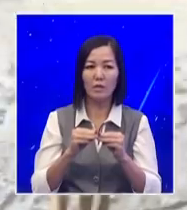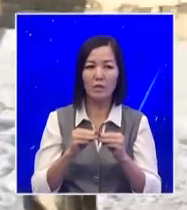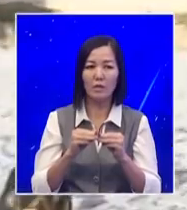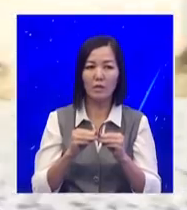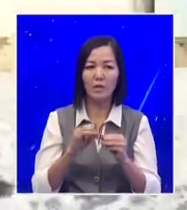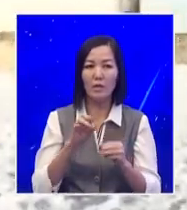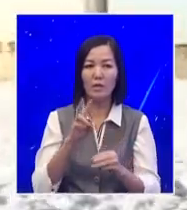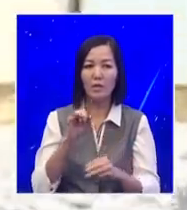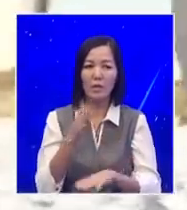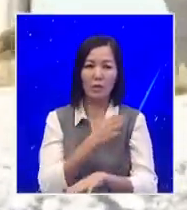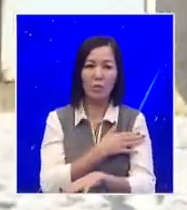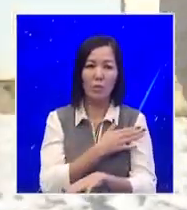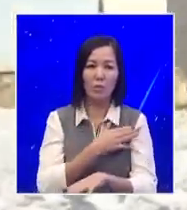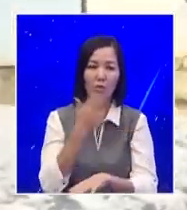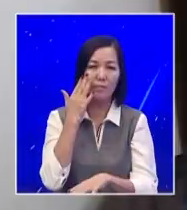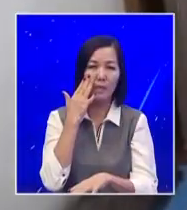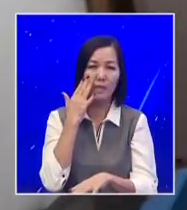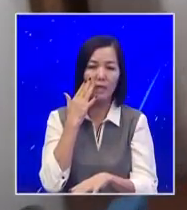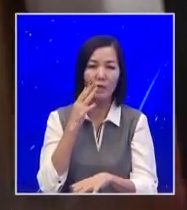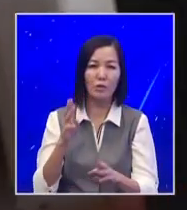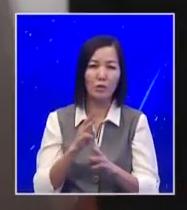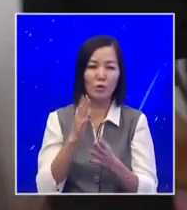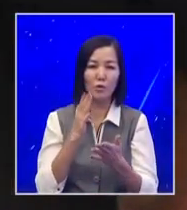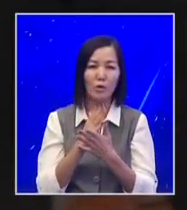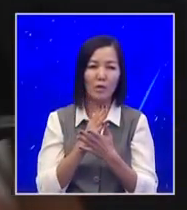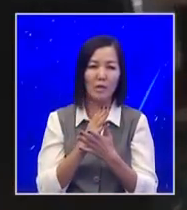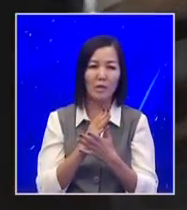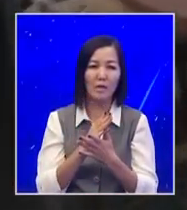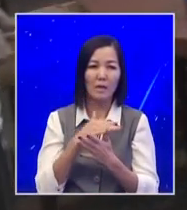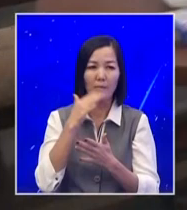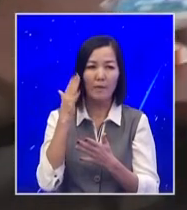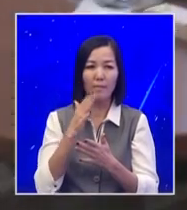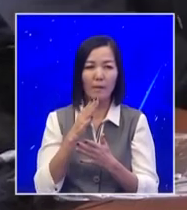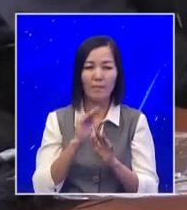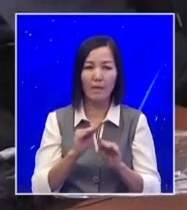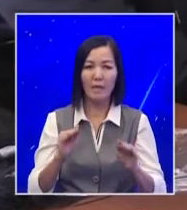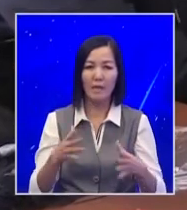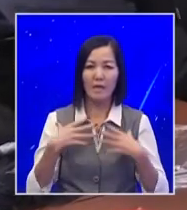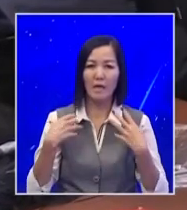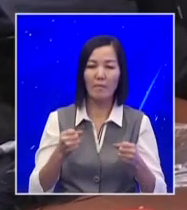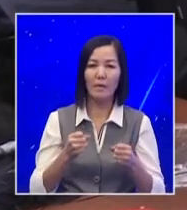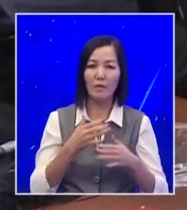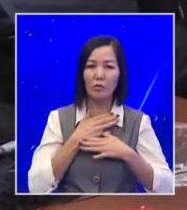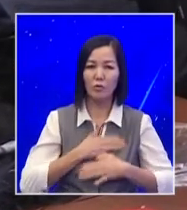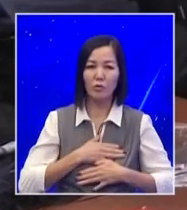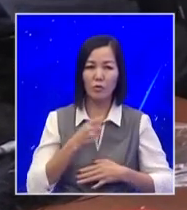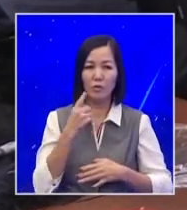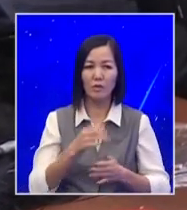Жанаттың оң қолымен бетін күйік шалған. Жалынмен жағаласқан әке балаларының амандығына шүкір дейді.